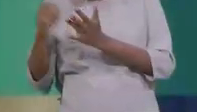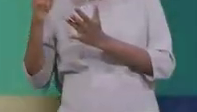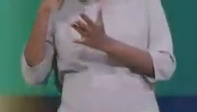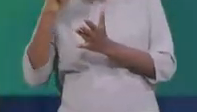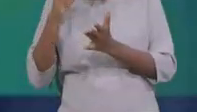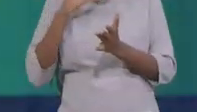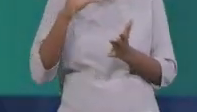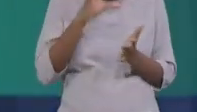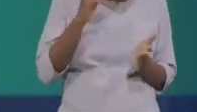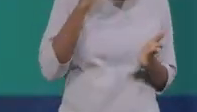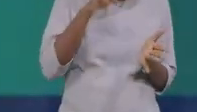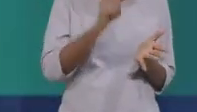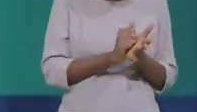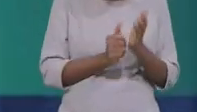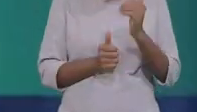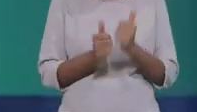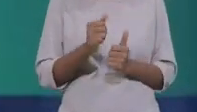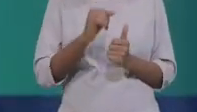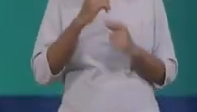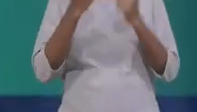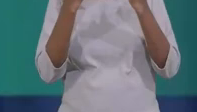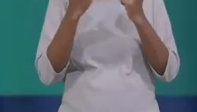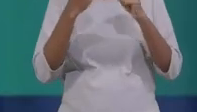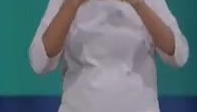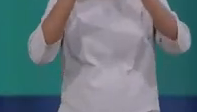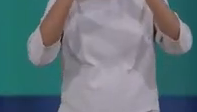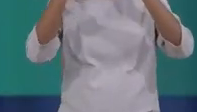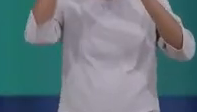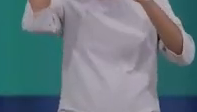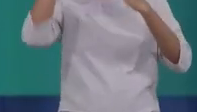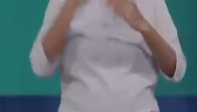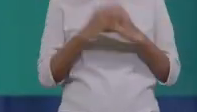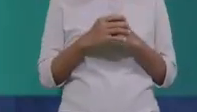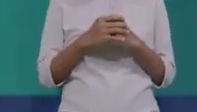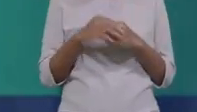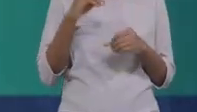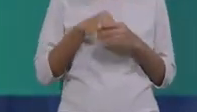cherchez ce qui vient de Dieu.